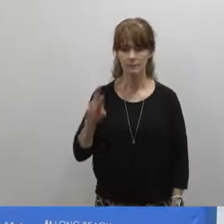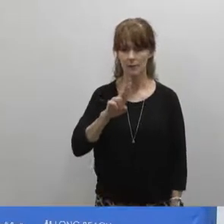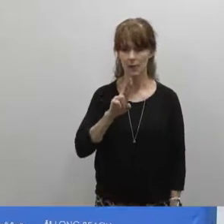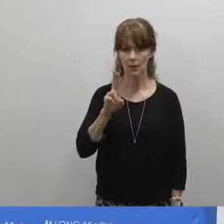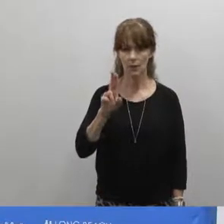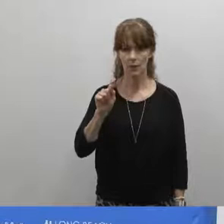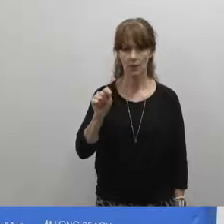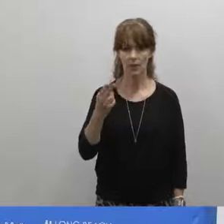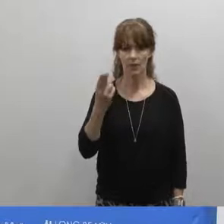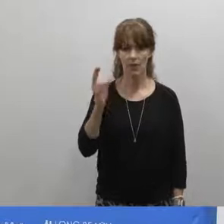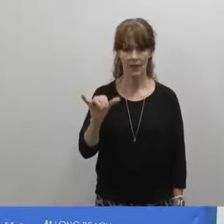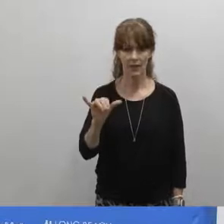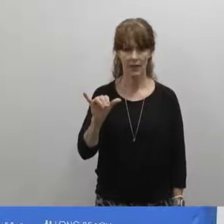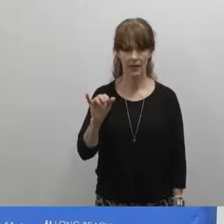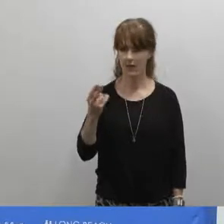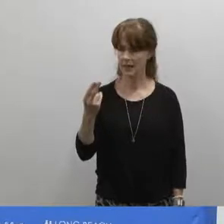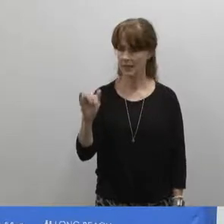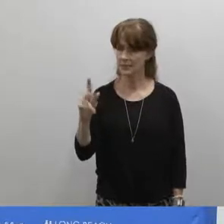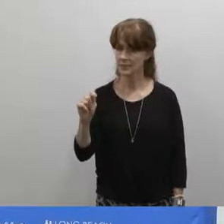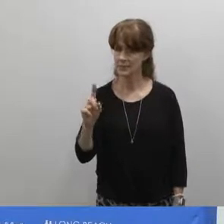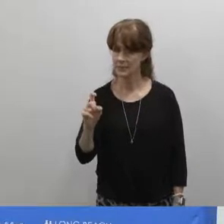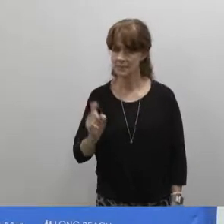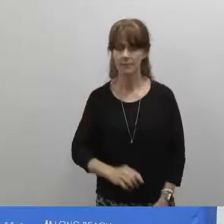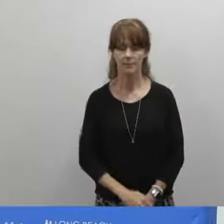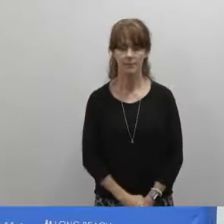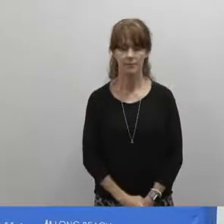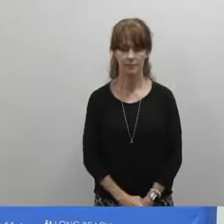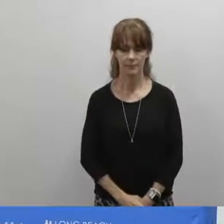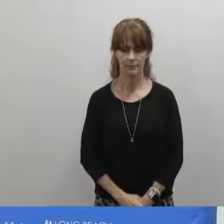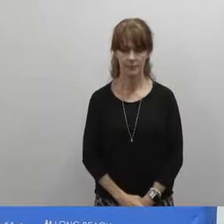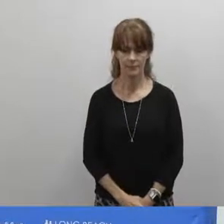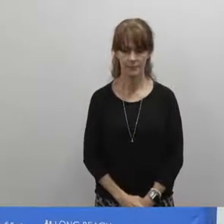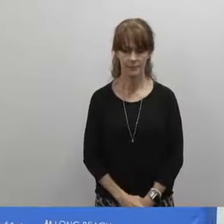Bần tọa tờ tiết dương miên Ruthie, Ruthie Haste.